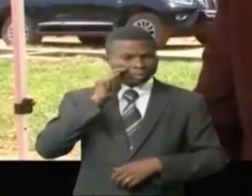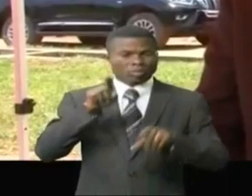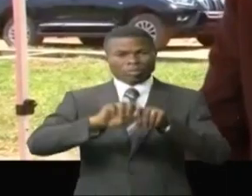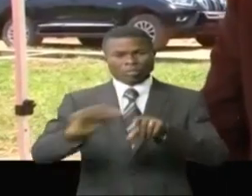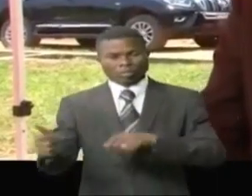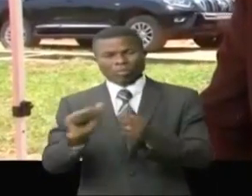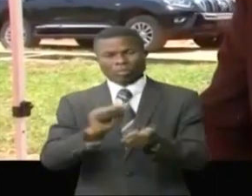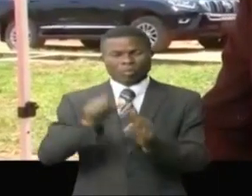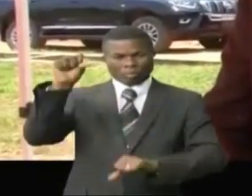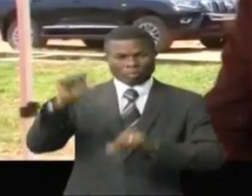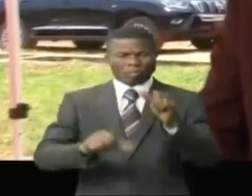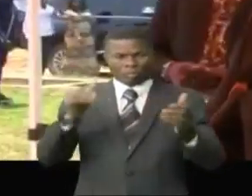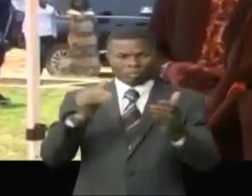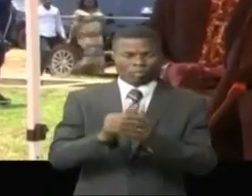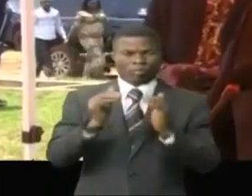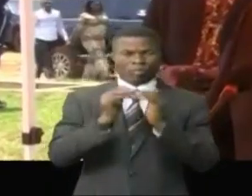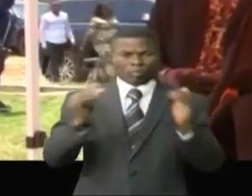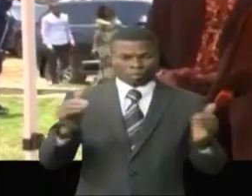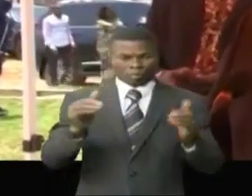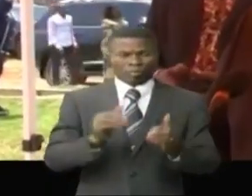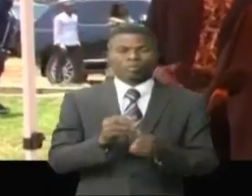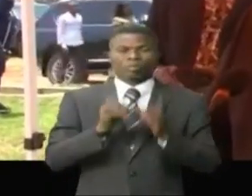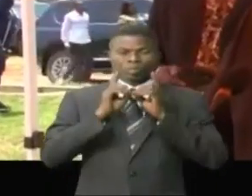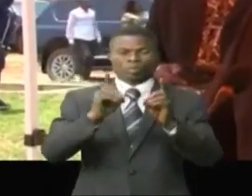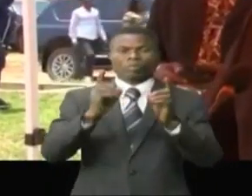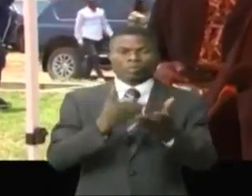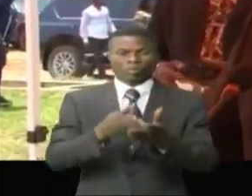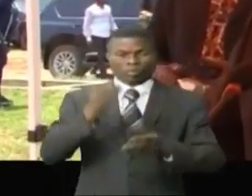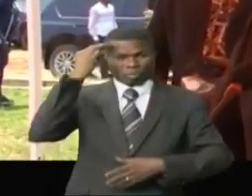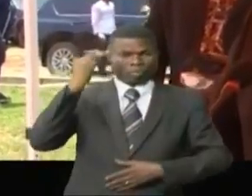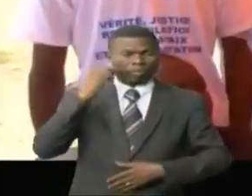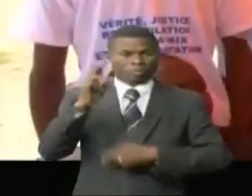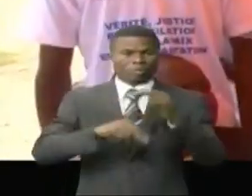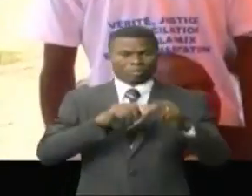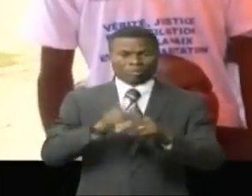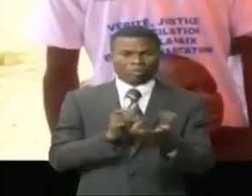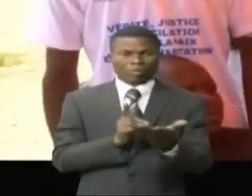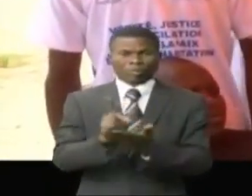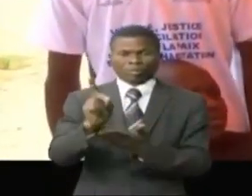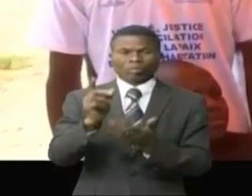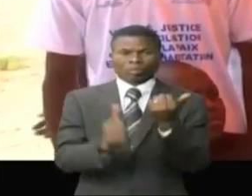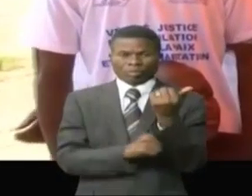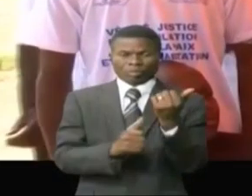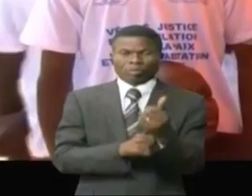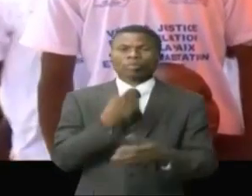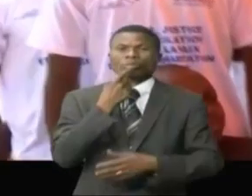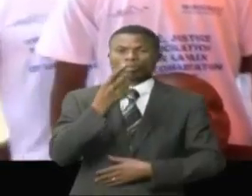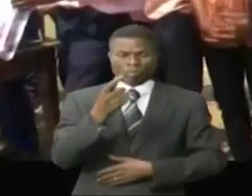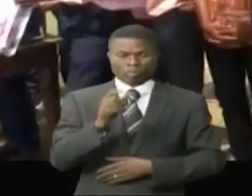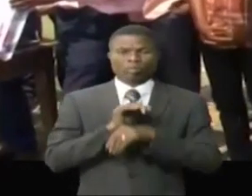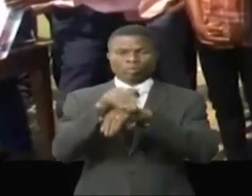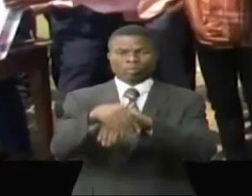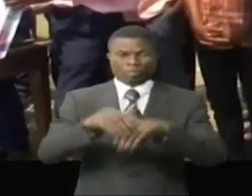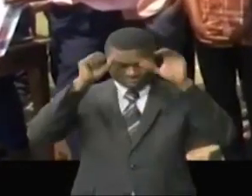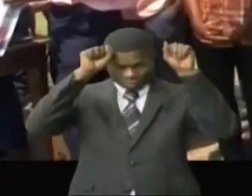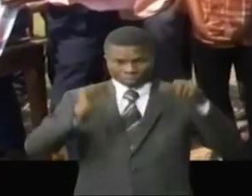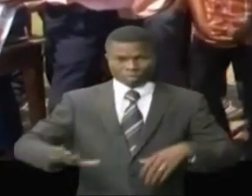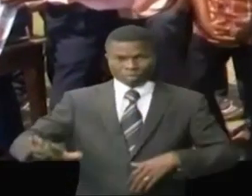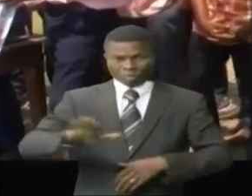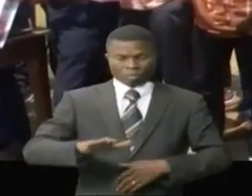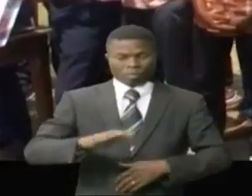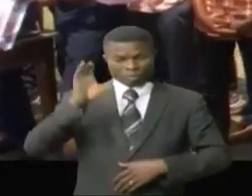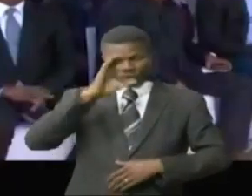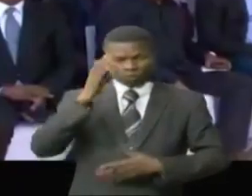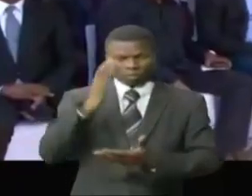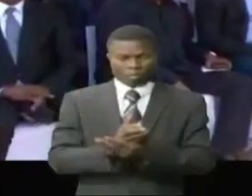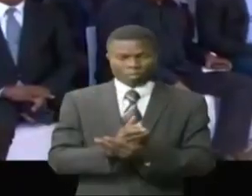autres crimes contre la paix. Dans son allocution, le ministre national des droits humains a souligné l'engagement du chef de l'État à lutter